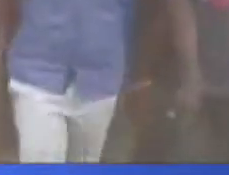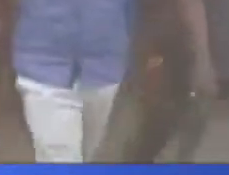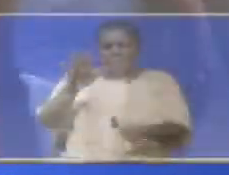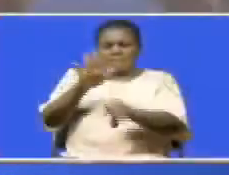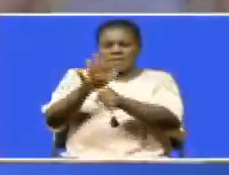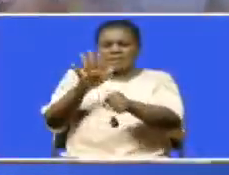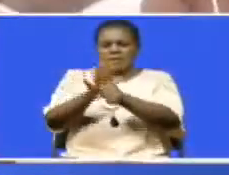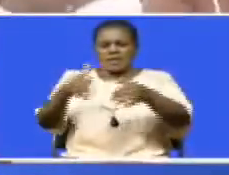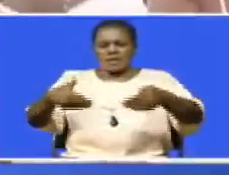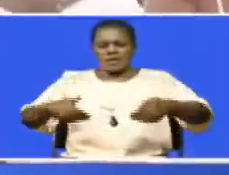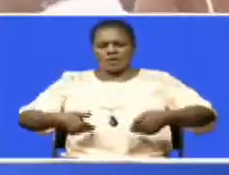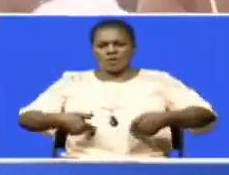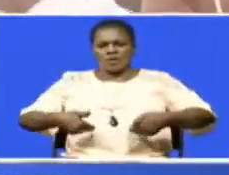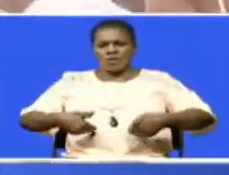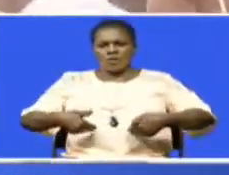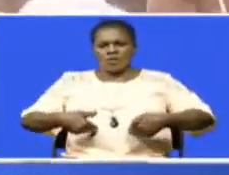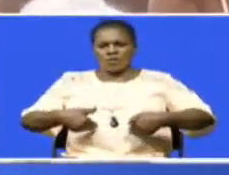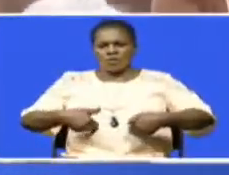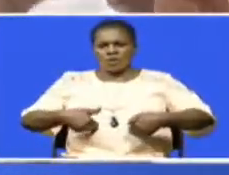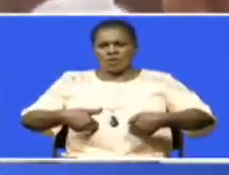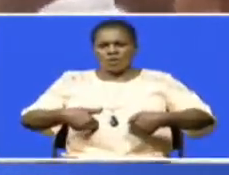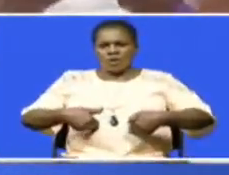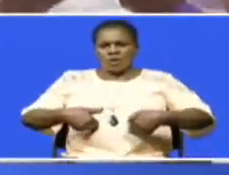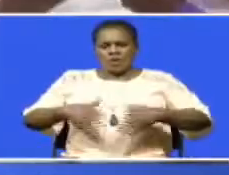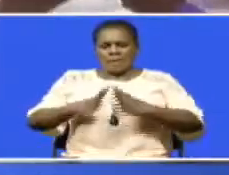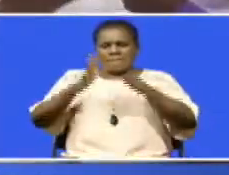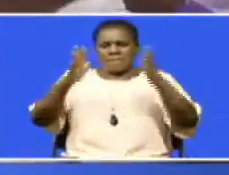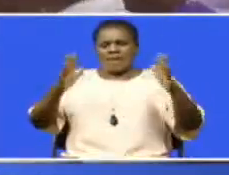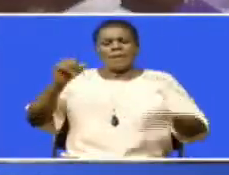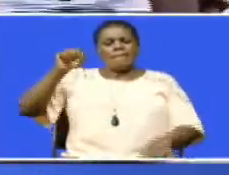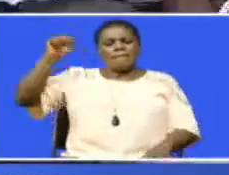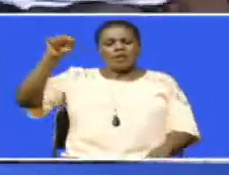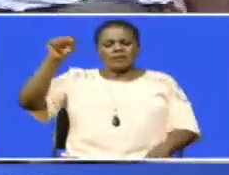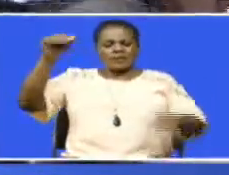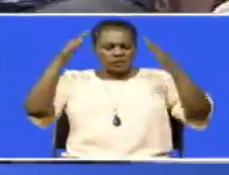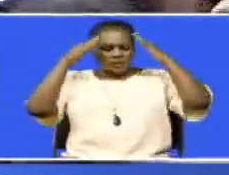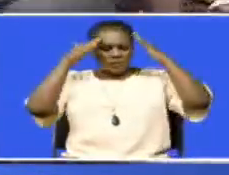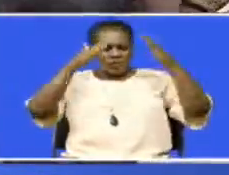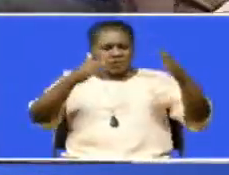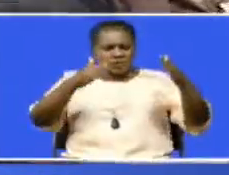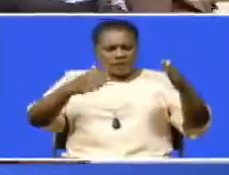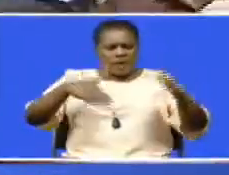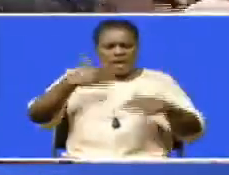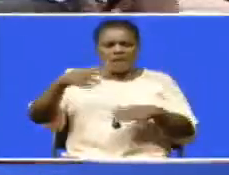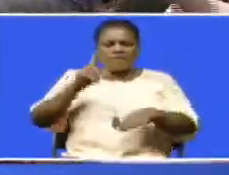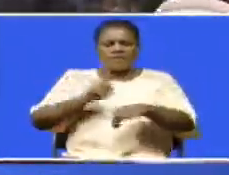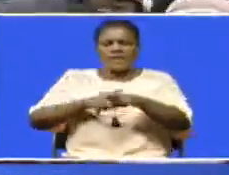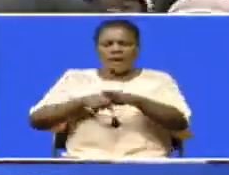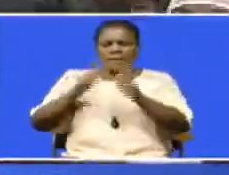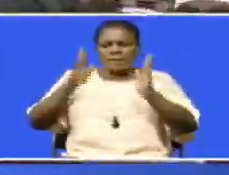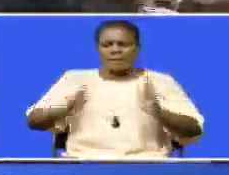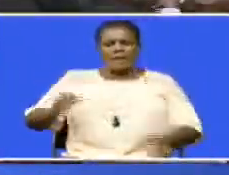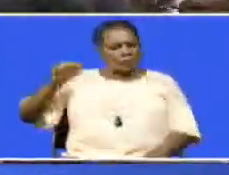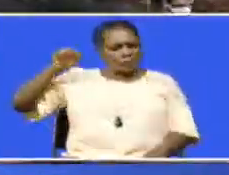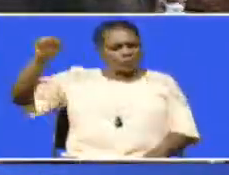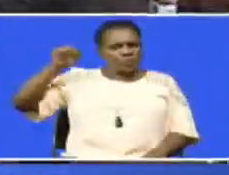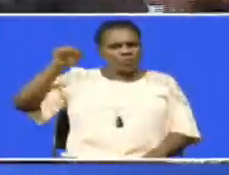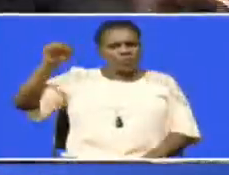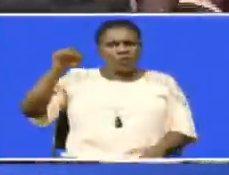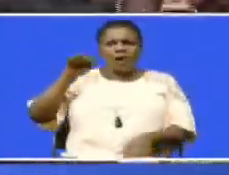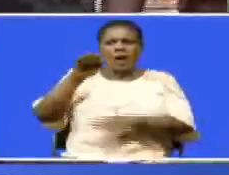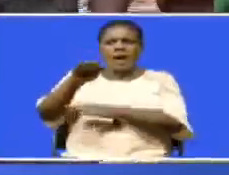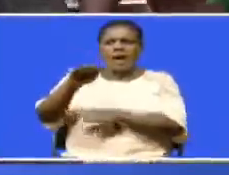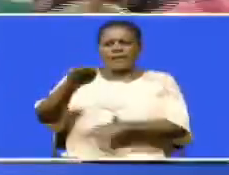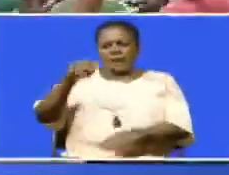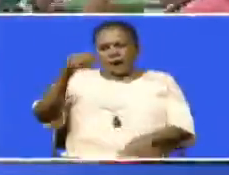Wingi wa vijana ni kichocheo kikuu kwa wadau kwenye ulingo wa siasa, na kila anayenadi sera zake anao vijana kwenye